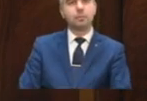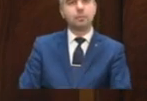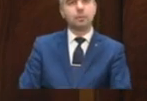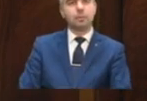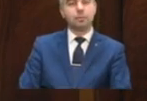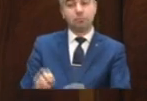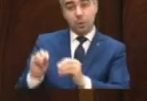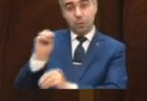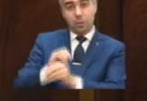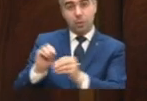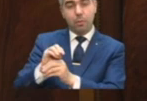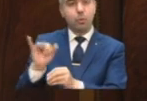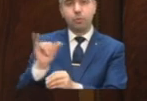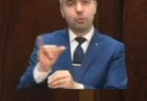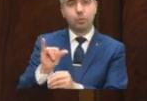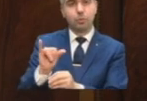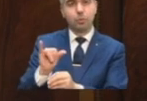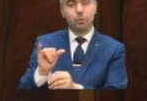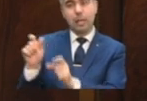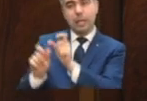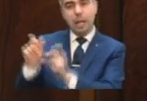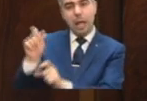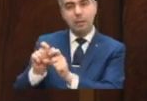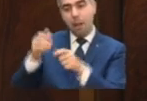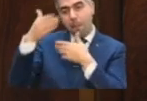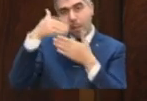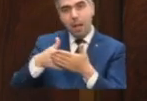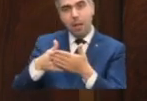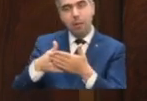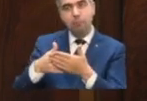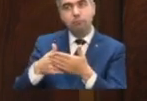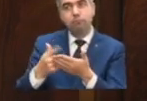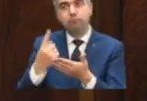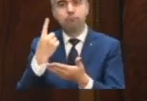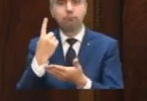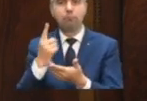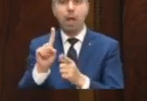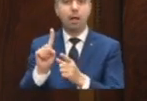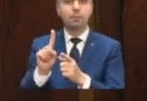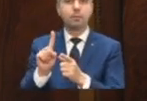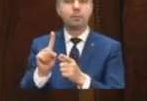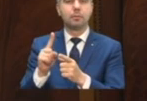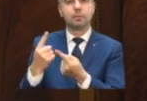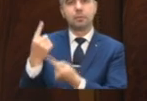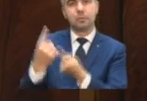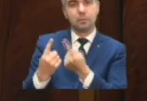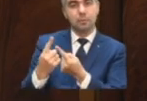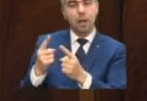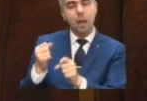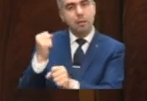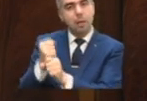واش صوبوه الناس اللي كيشتغلوا في البلاد ولا جبناه من جهه اخرى؟ صوبوه الناس اللي كيشتغلوا في قطاع